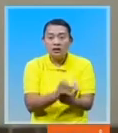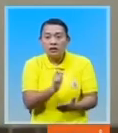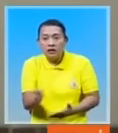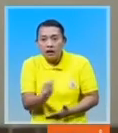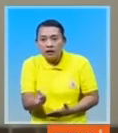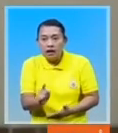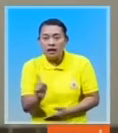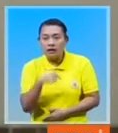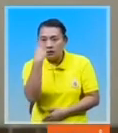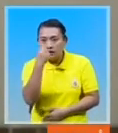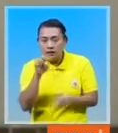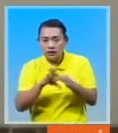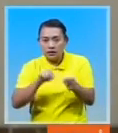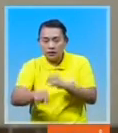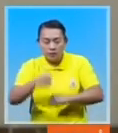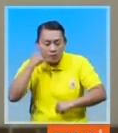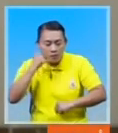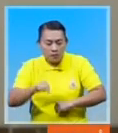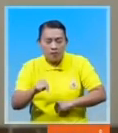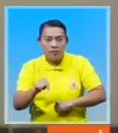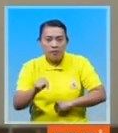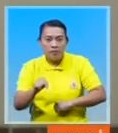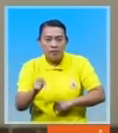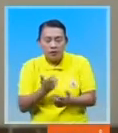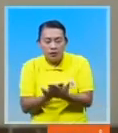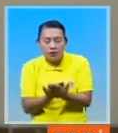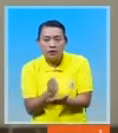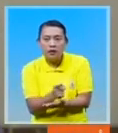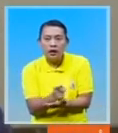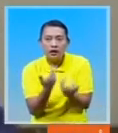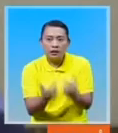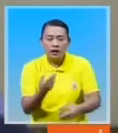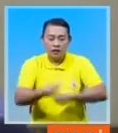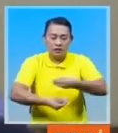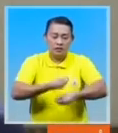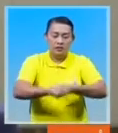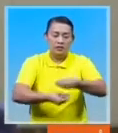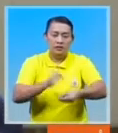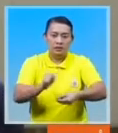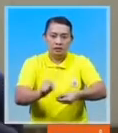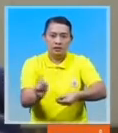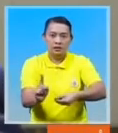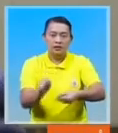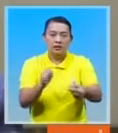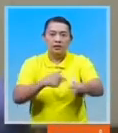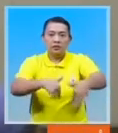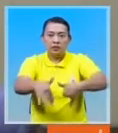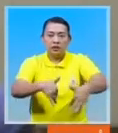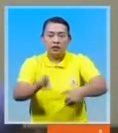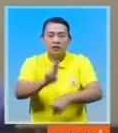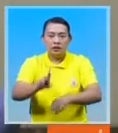นแรกคือโอเปอเรเตอร์หลังจากนั้นเราก็ไปตั้งราคาขายเพื่อจะขายกลับมาให้กับประชาชนใช้งาน